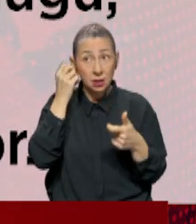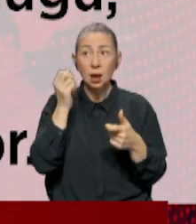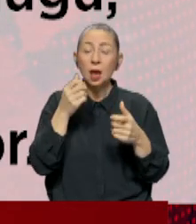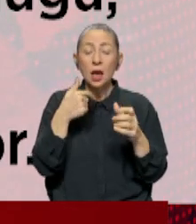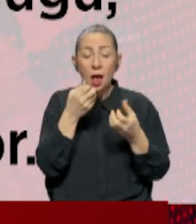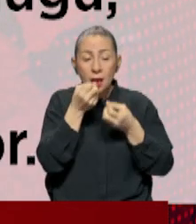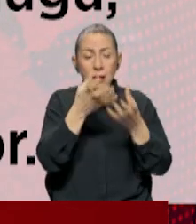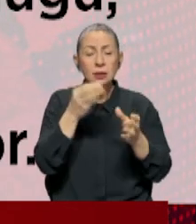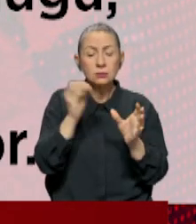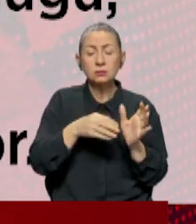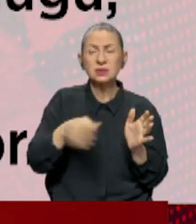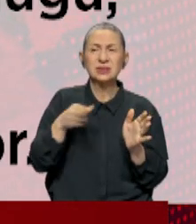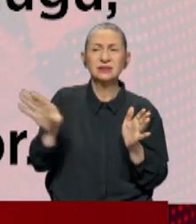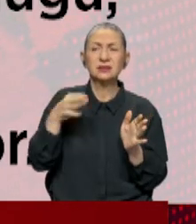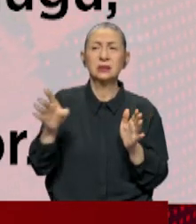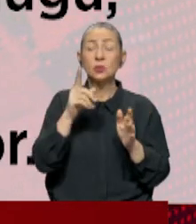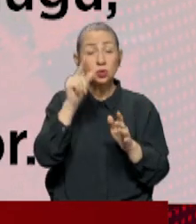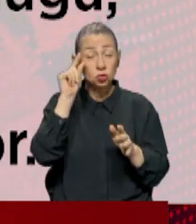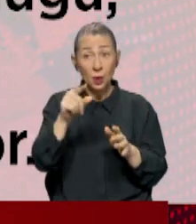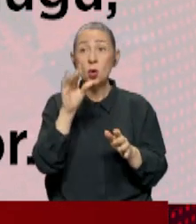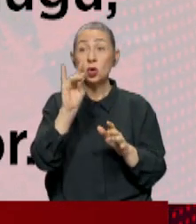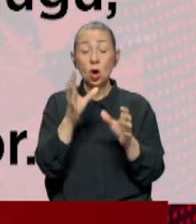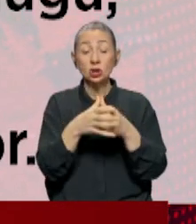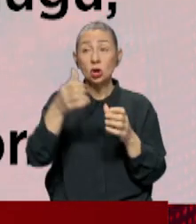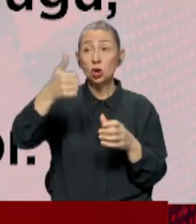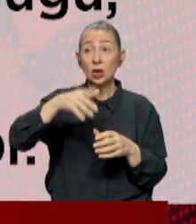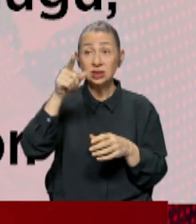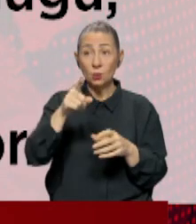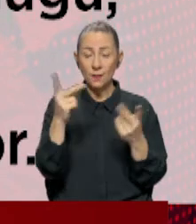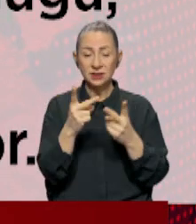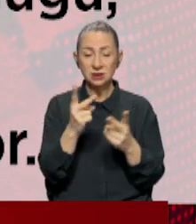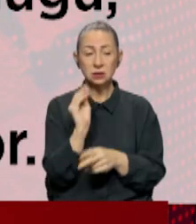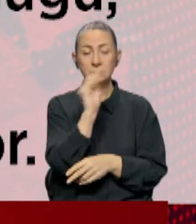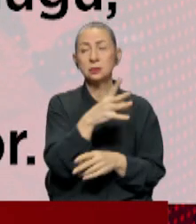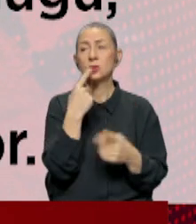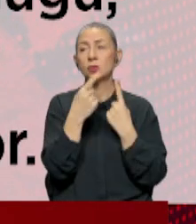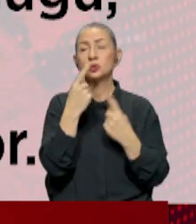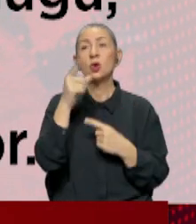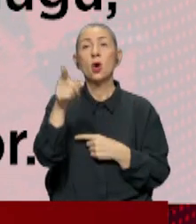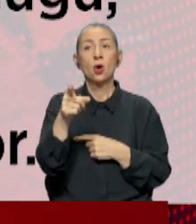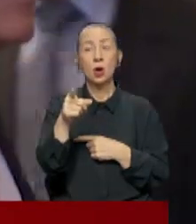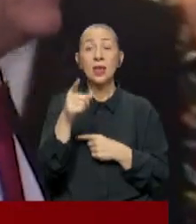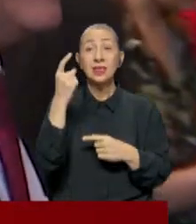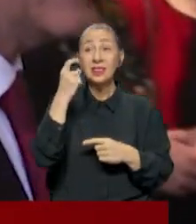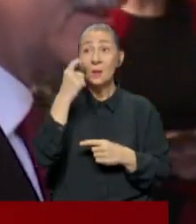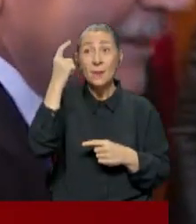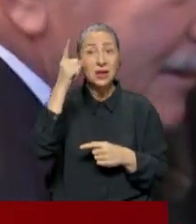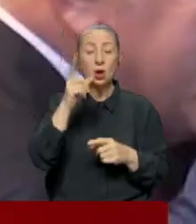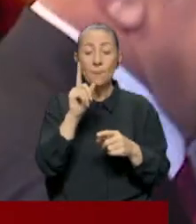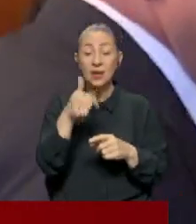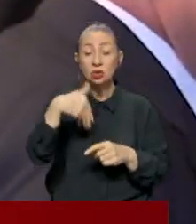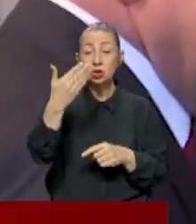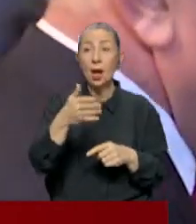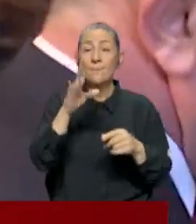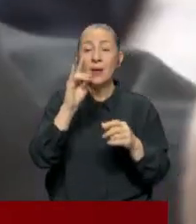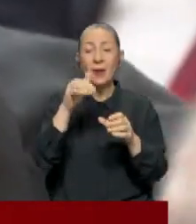heybesini boşaltsın gitsin uyarısında bulunduğu zanlı Ülke Ocakları yöneticisine bu mesajın ulaştığı iddiası konuşuluyor. Demirbaş'ın olaydan bir gün